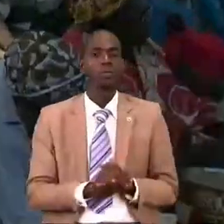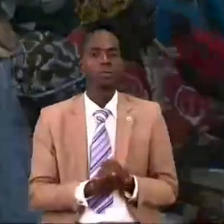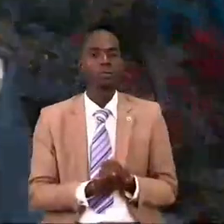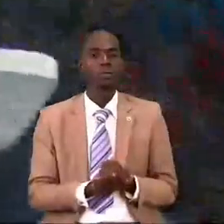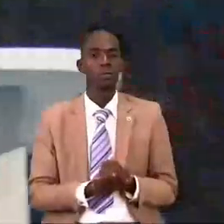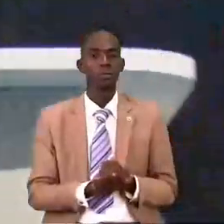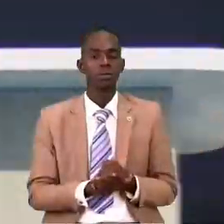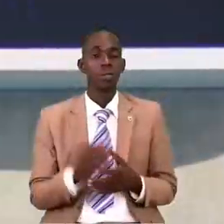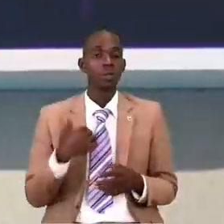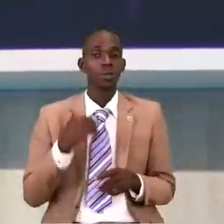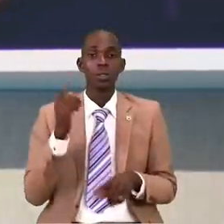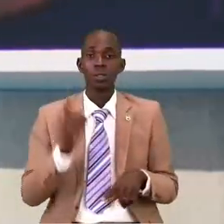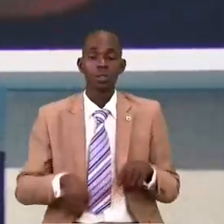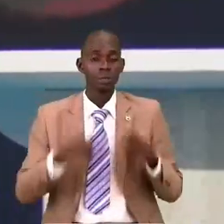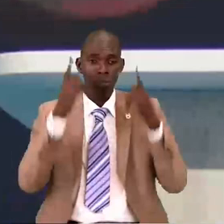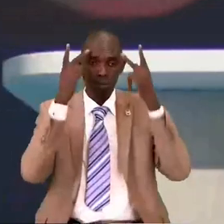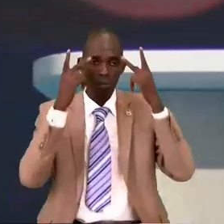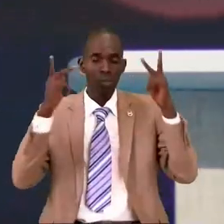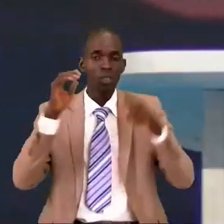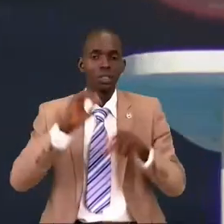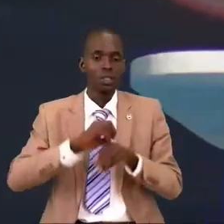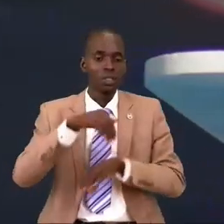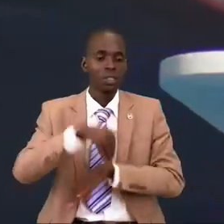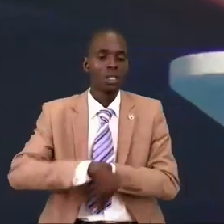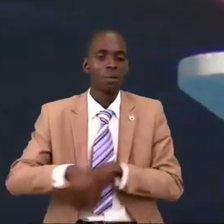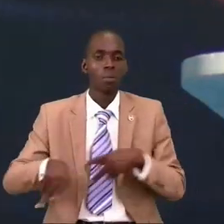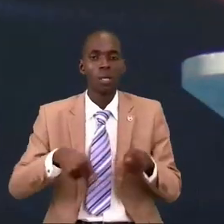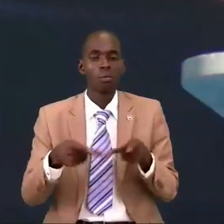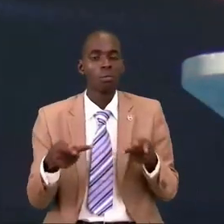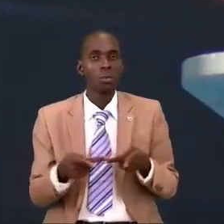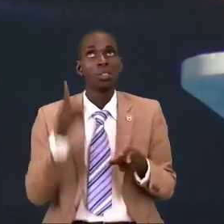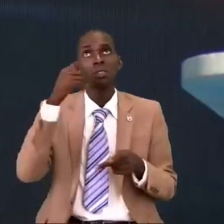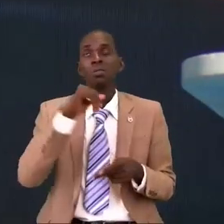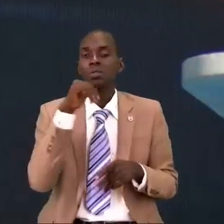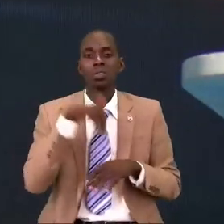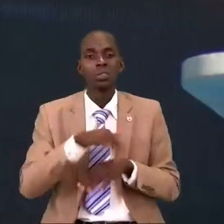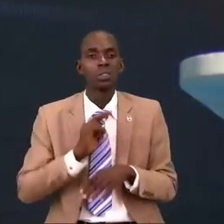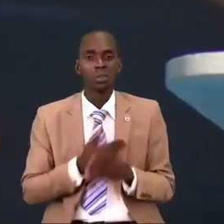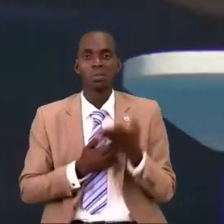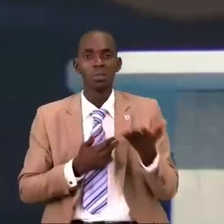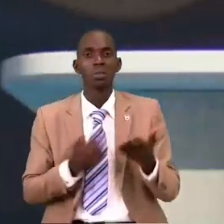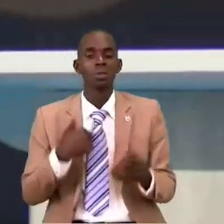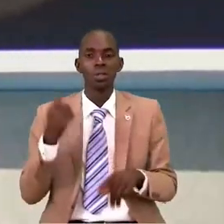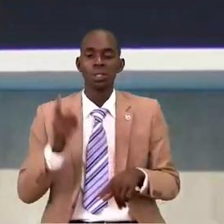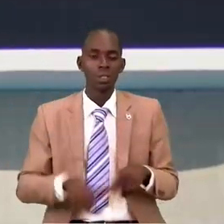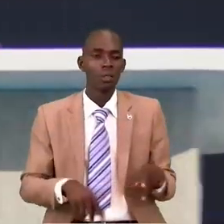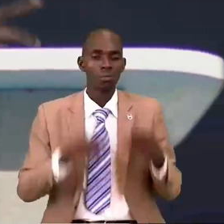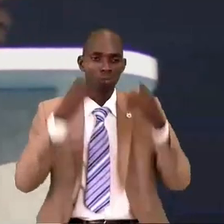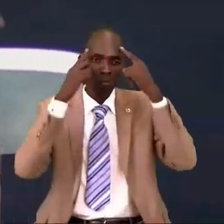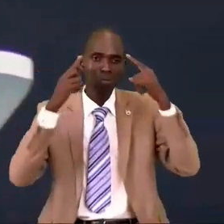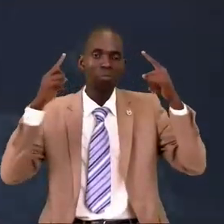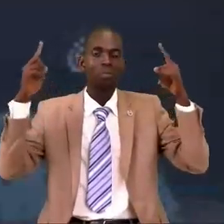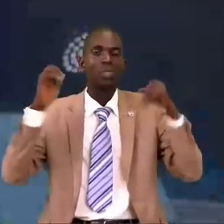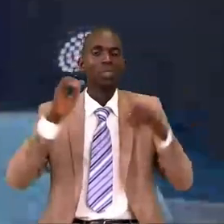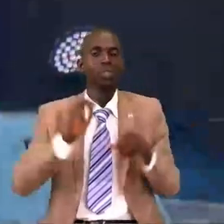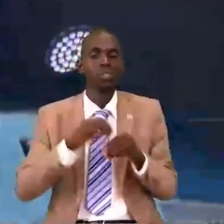peut pas prospérer dans le couvent de l'herboriste là-bas. Il ne nous a pas envoyé là-bas pour faire quelque chose que ce soit avec eux.